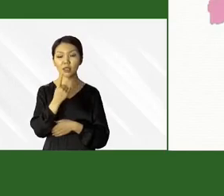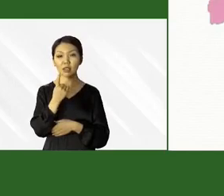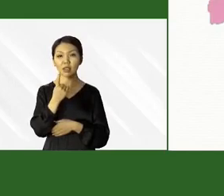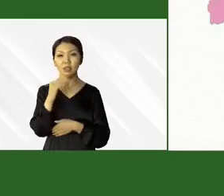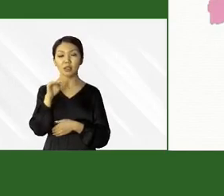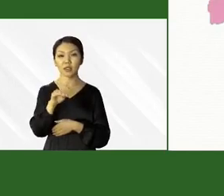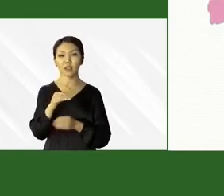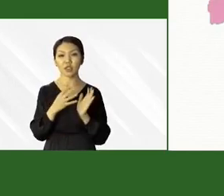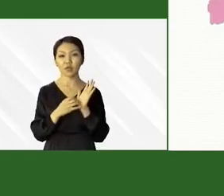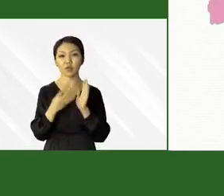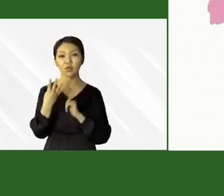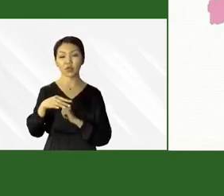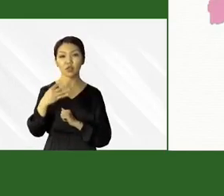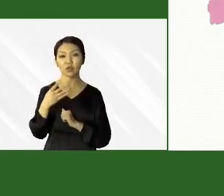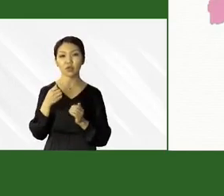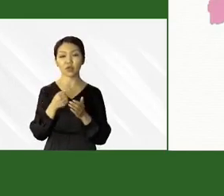1944 по